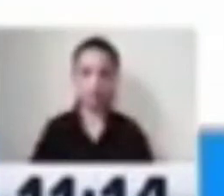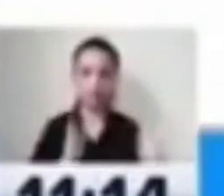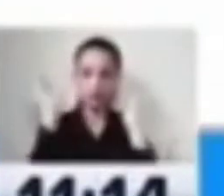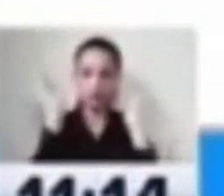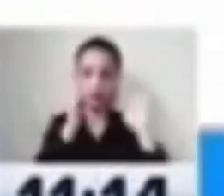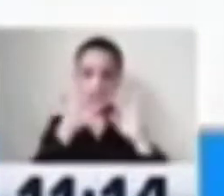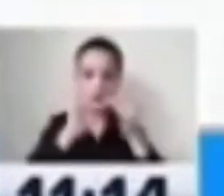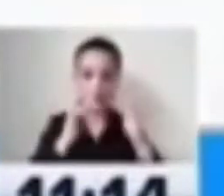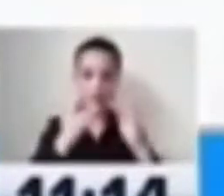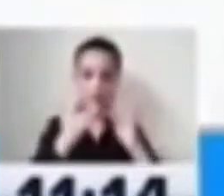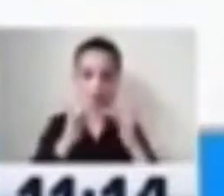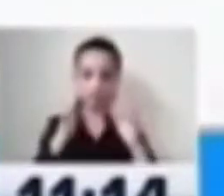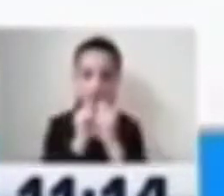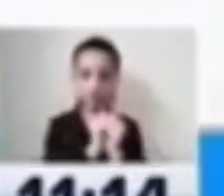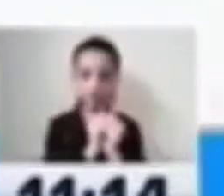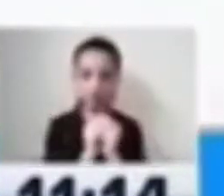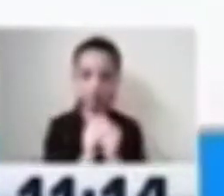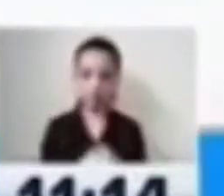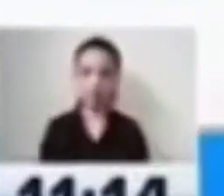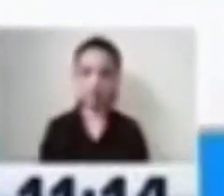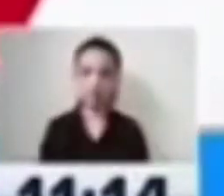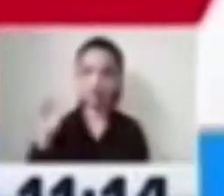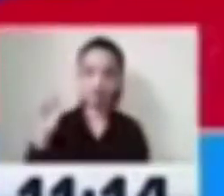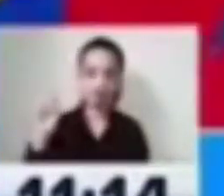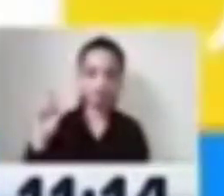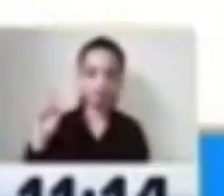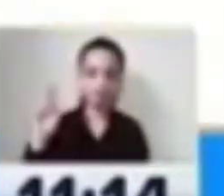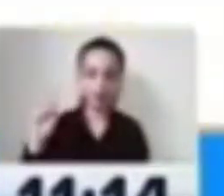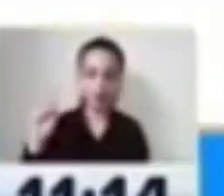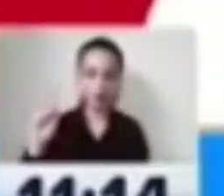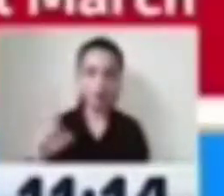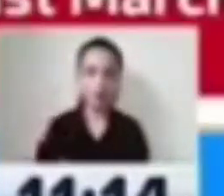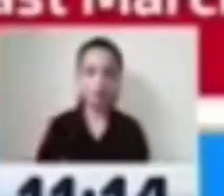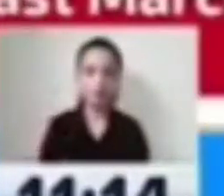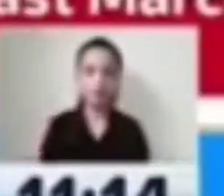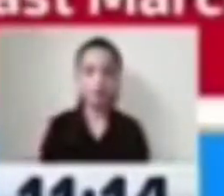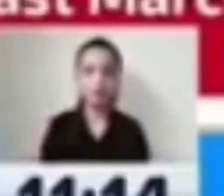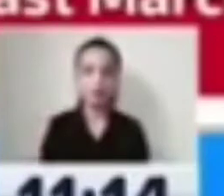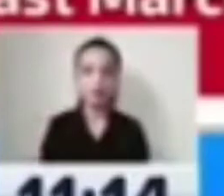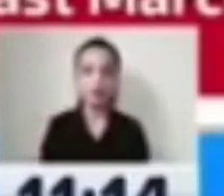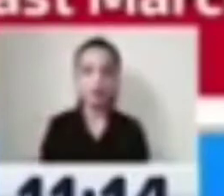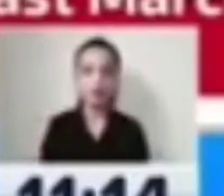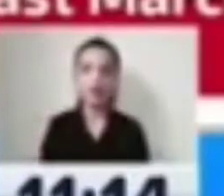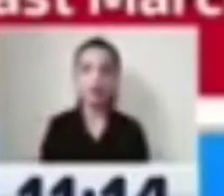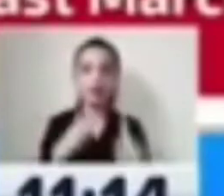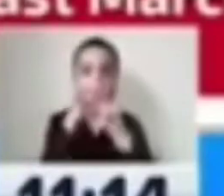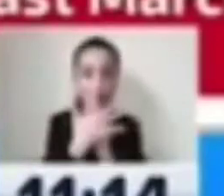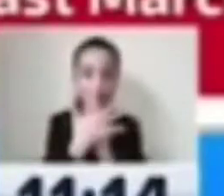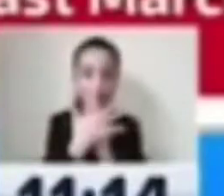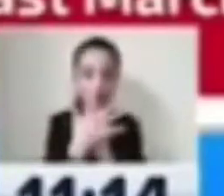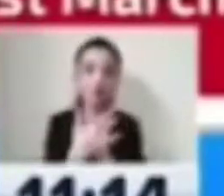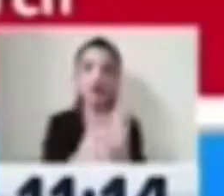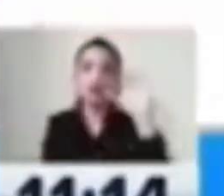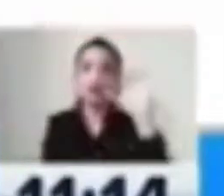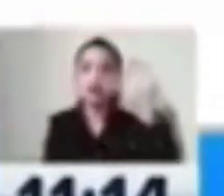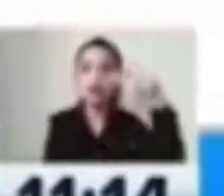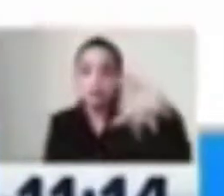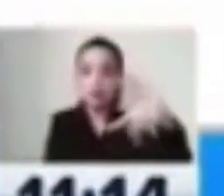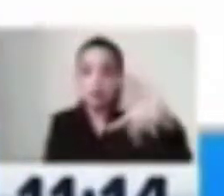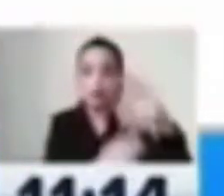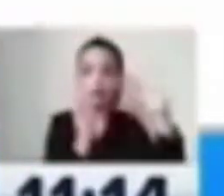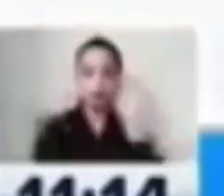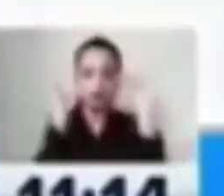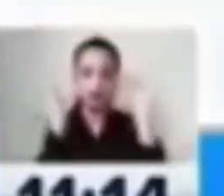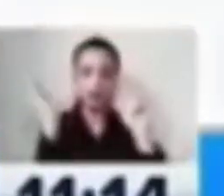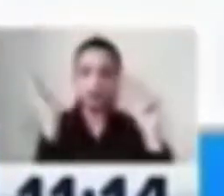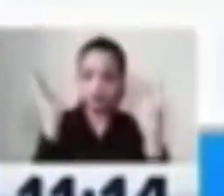coverage po namin. Ang coverage po natin initially po is just 37%. And of course,